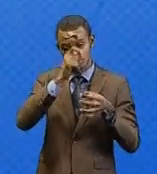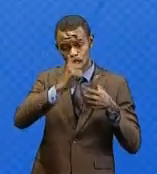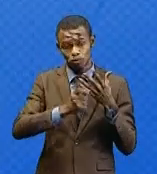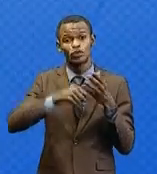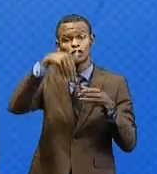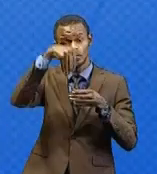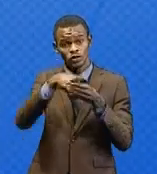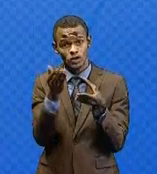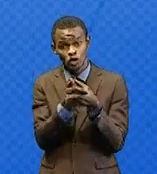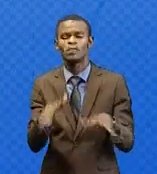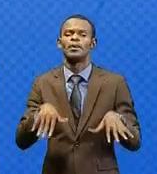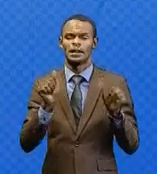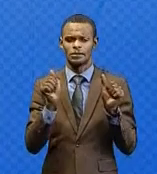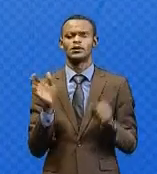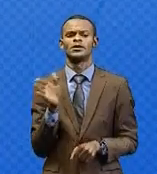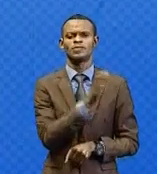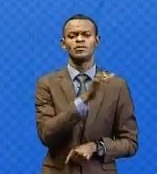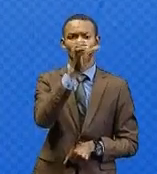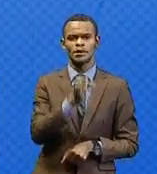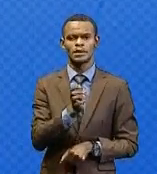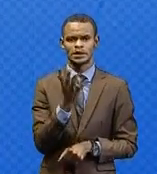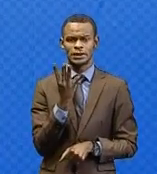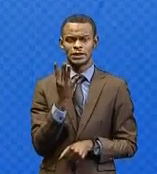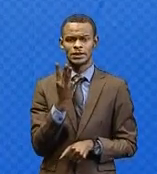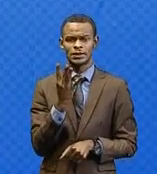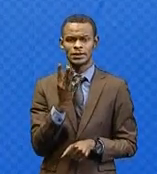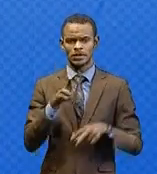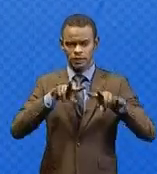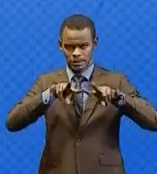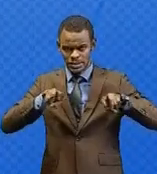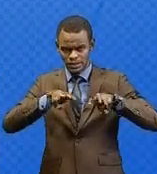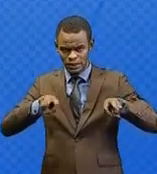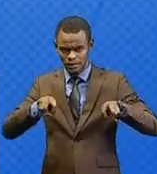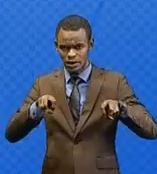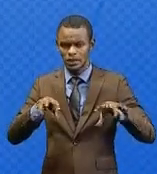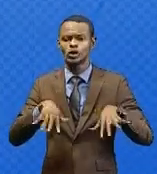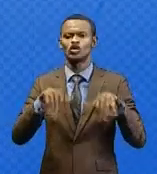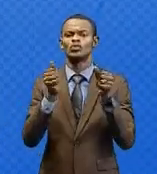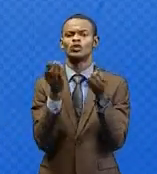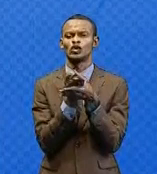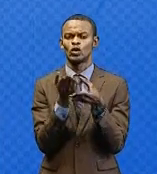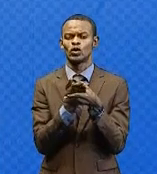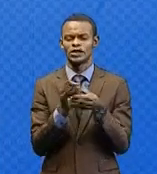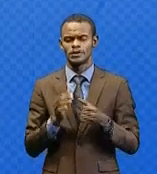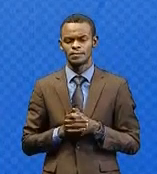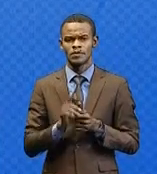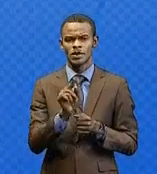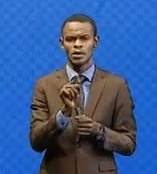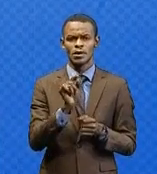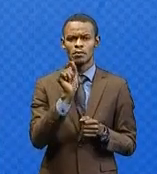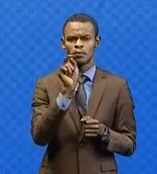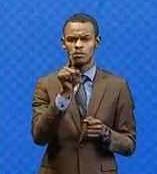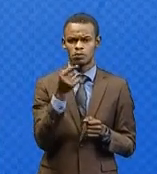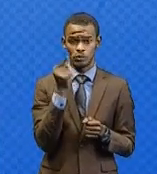Au chapitre 4, examen et adoption des dossiers. Premier point,